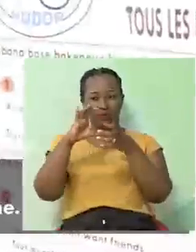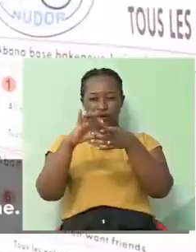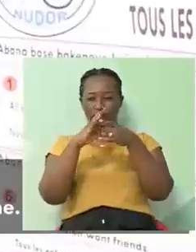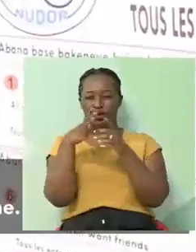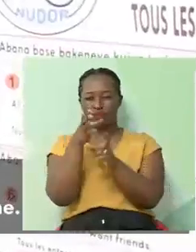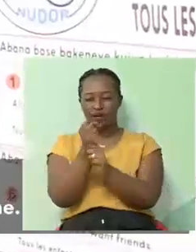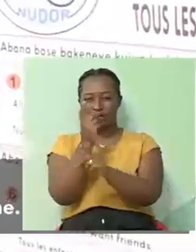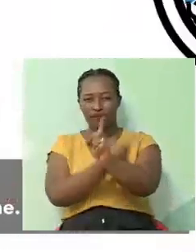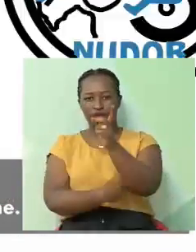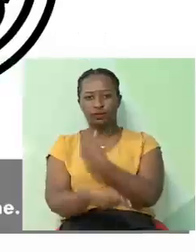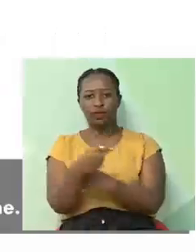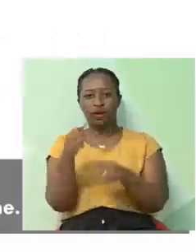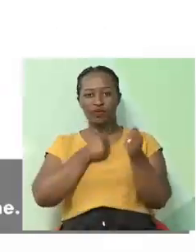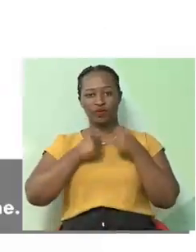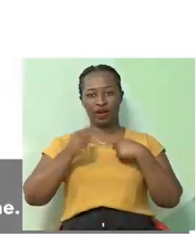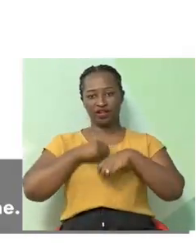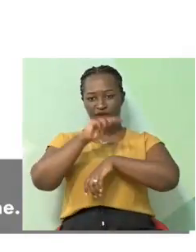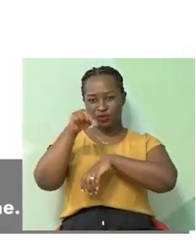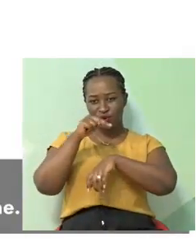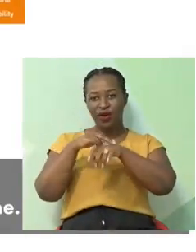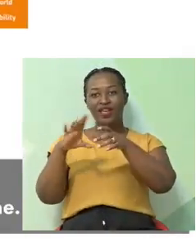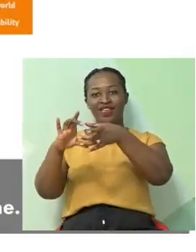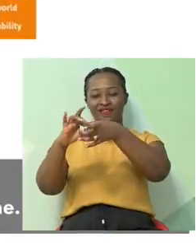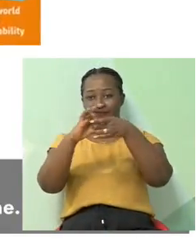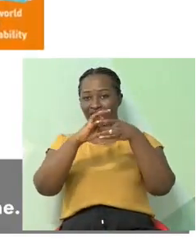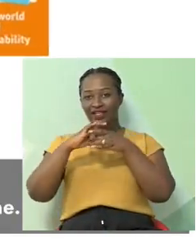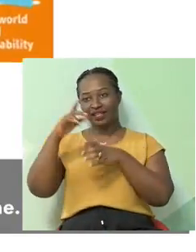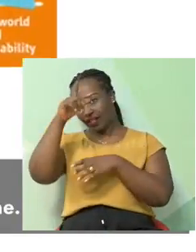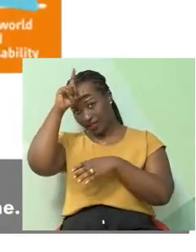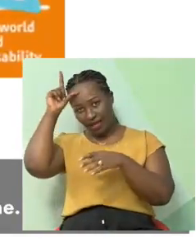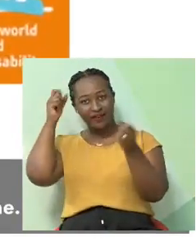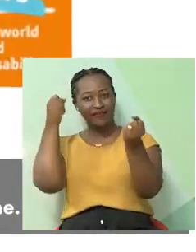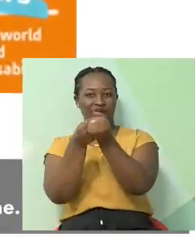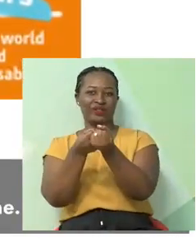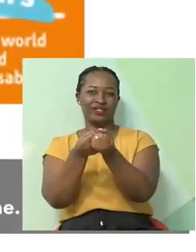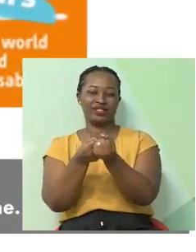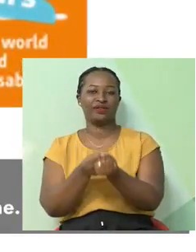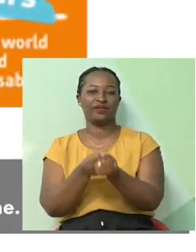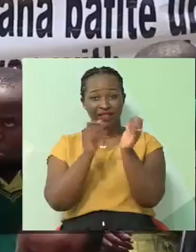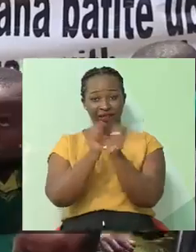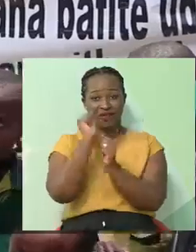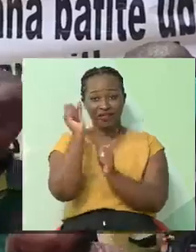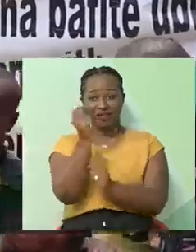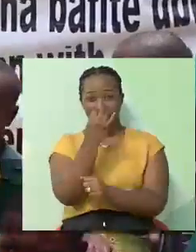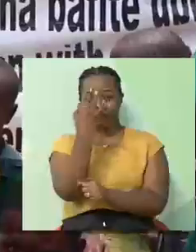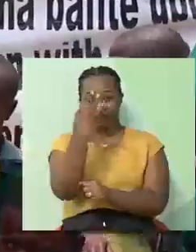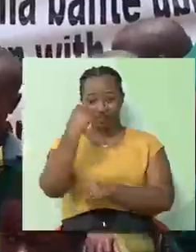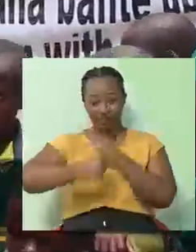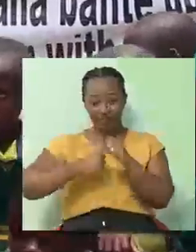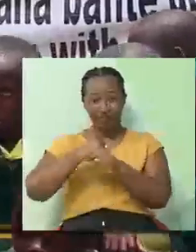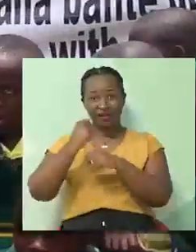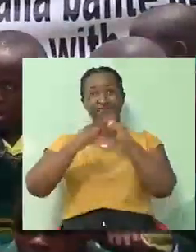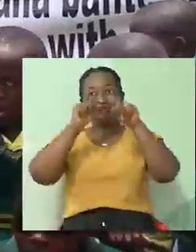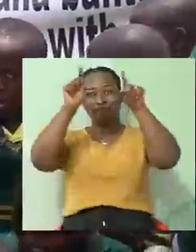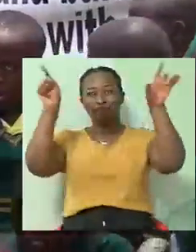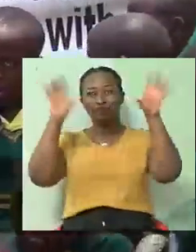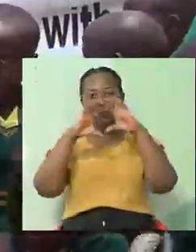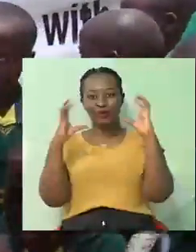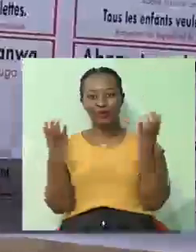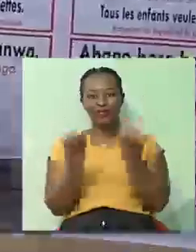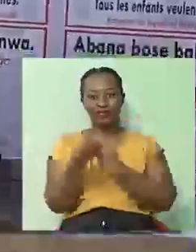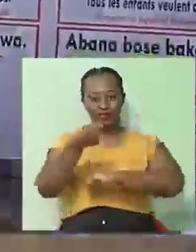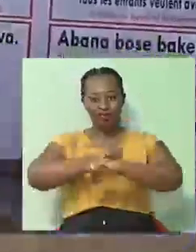n'ihuriro ry'imiryango y'abantu bafite ubumuga mu Rwanda NIDOR, ku bufatanye n'umuryango Fondation Liliane. Tariki ya 15 Werurwe buri mwaka hirya